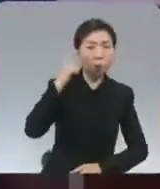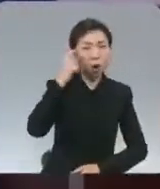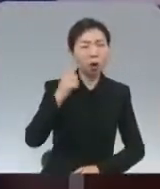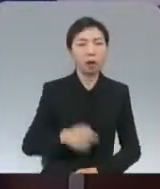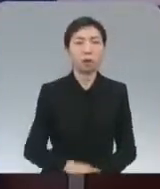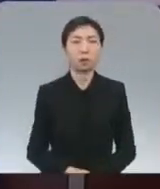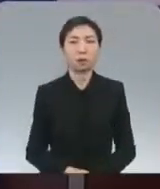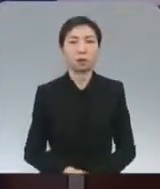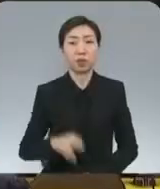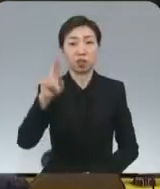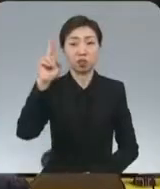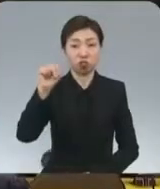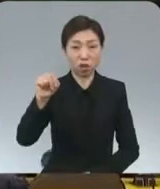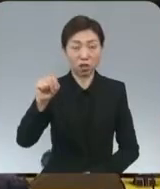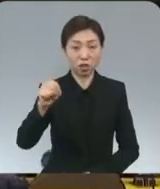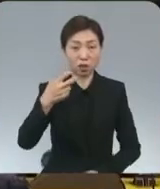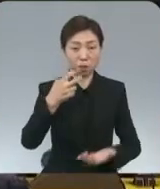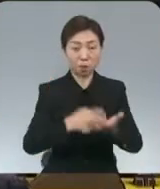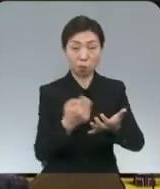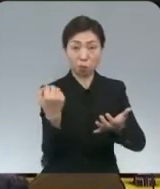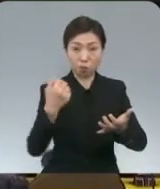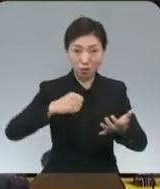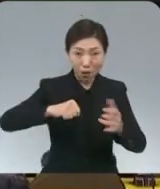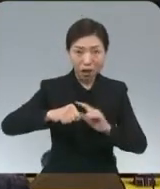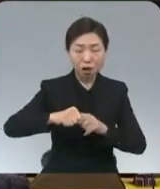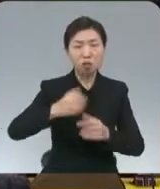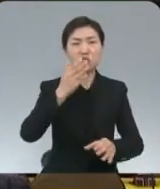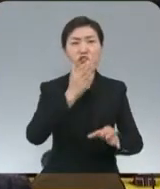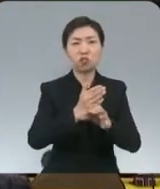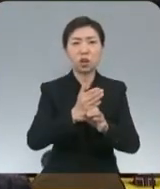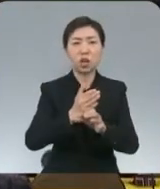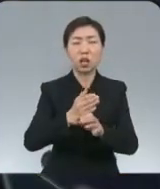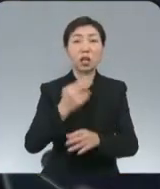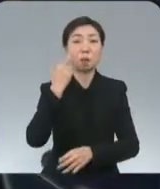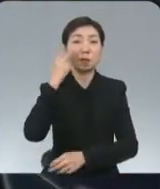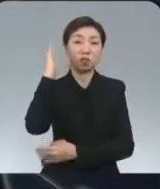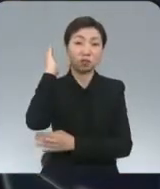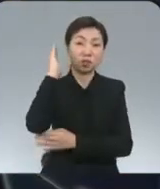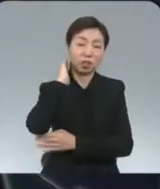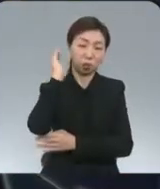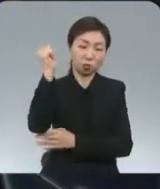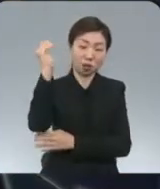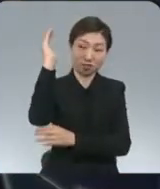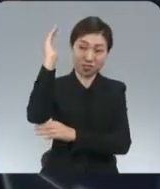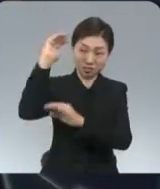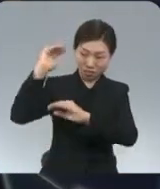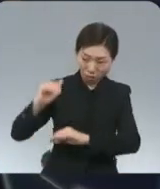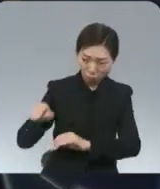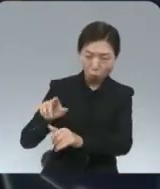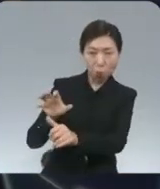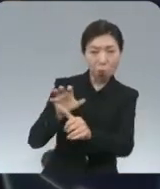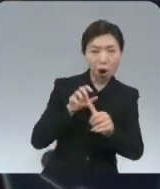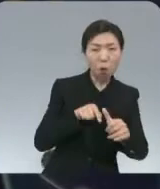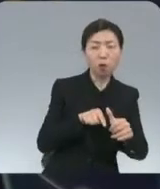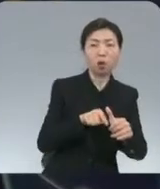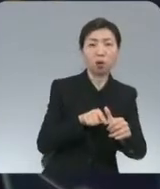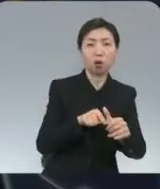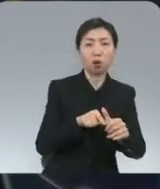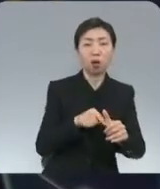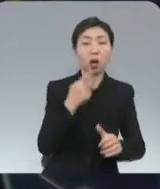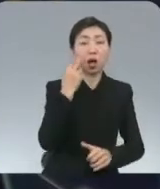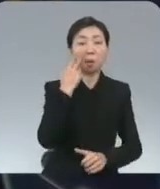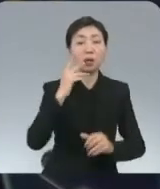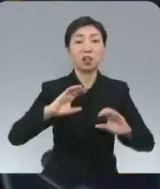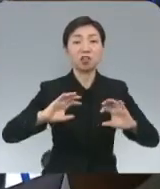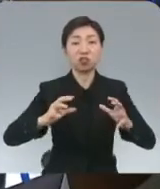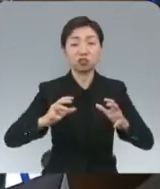国越是加重对朝鲜的敌对政策和军事恐吓，朝鲜的应对力量也会更强。针对